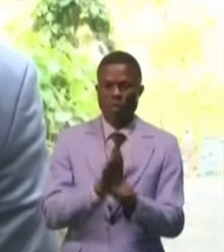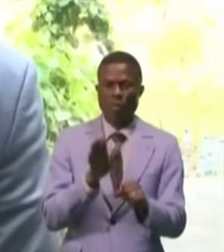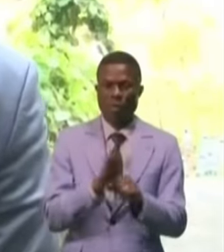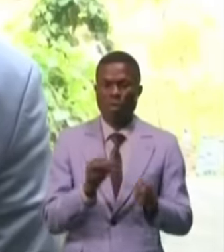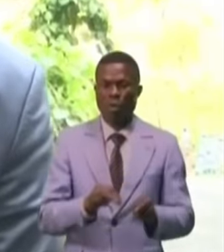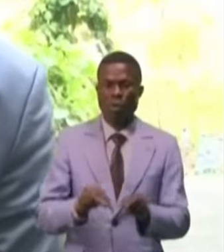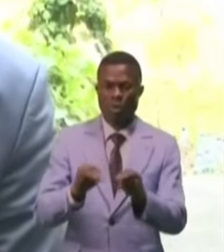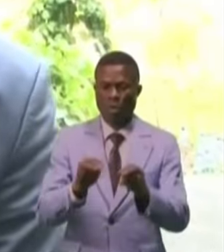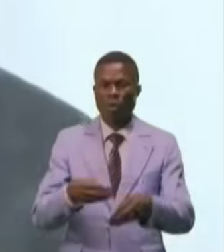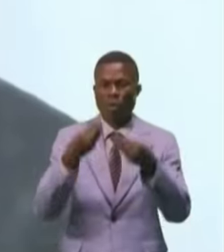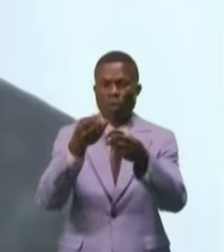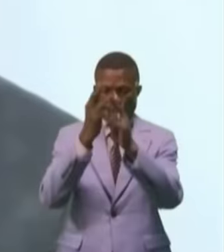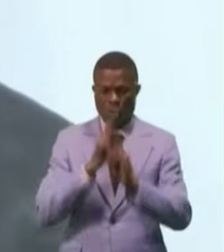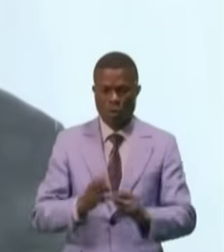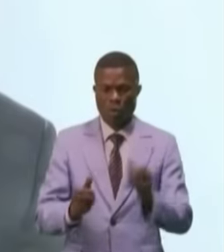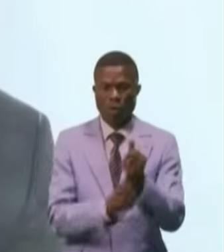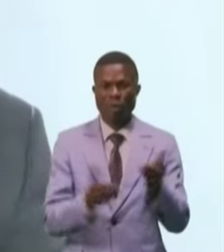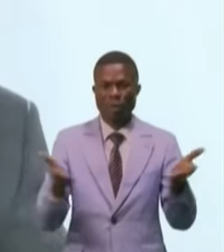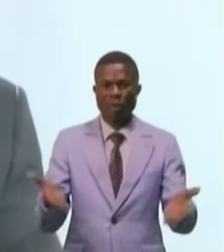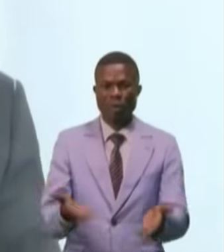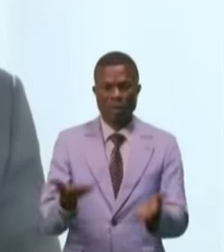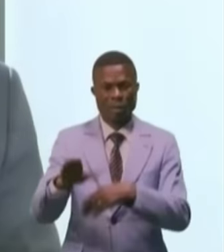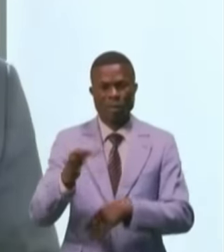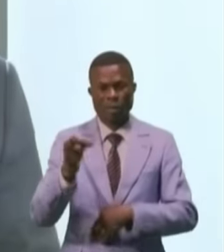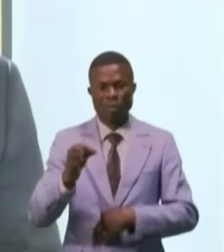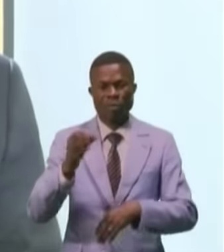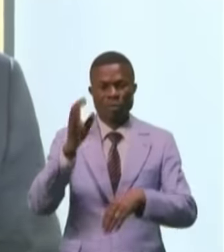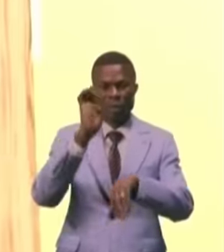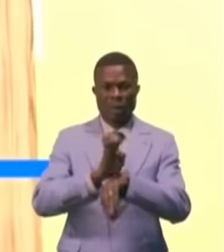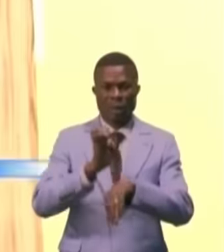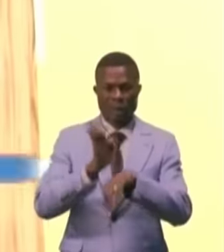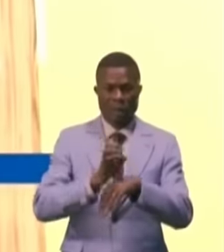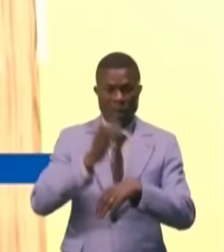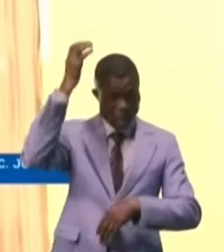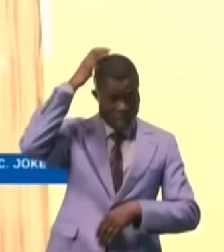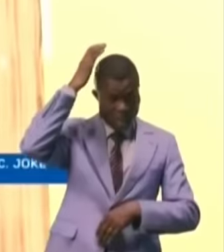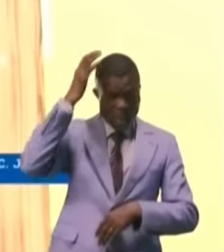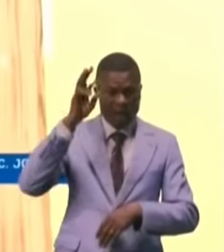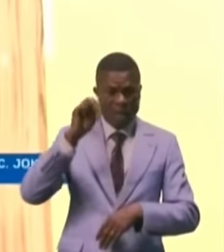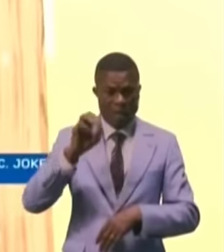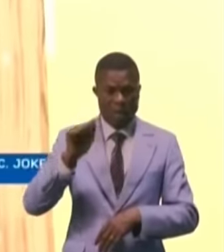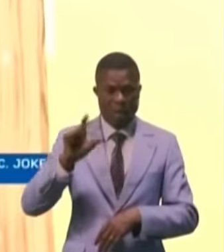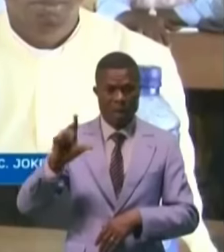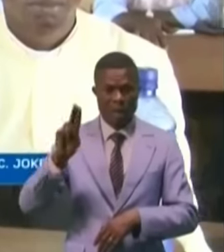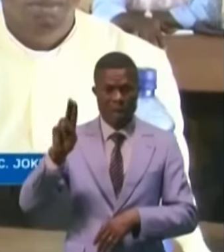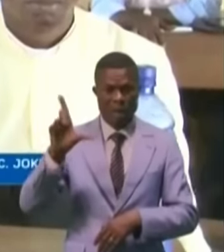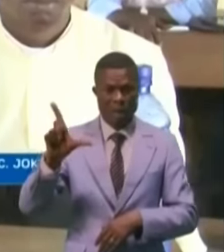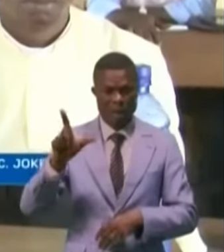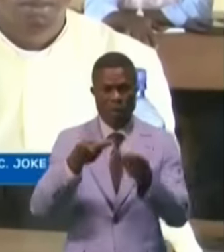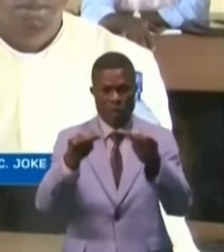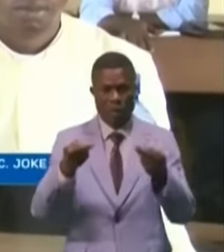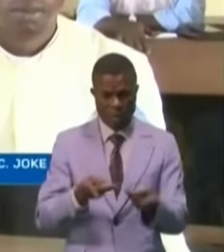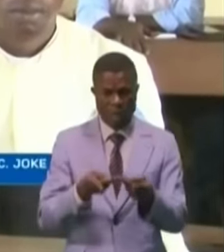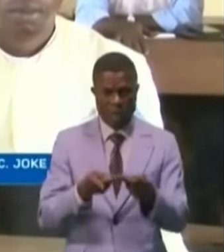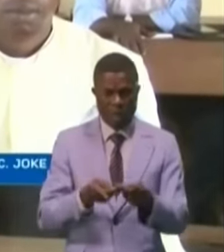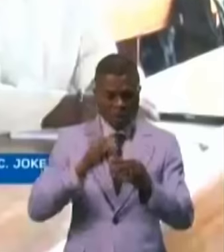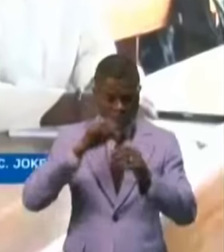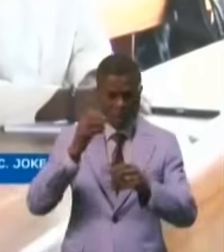pour honorer les vivants. L'archidiocèse de Kinshasa, à l'époque du cardinal Malula, a servi de laboratoire pour la mise